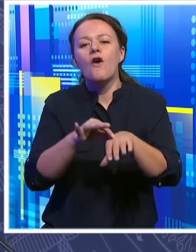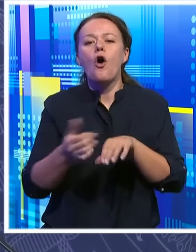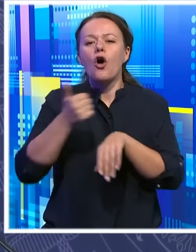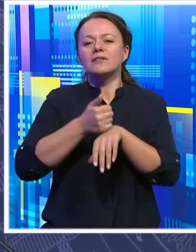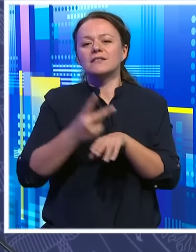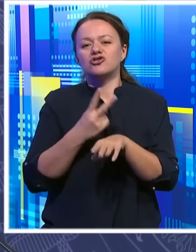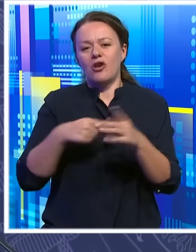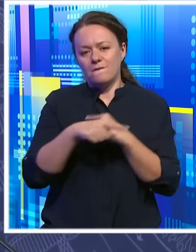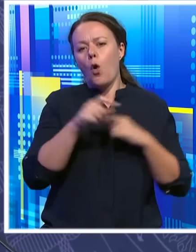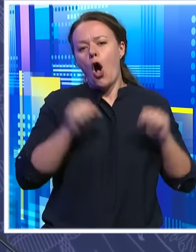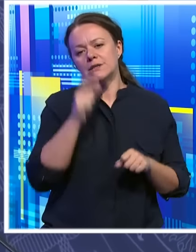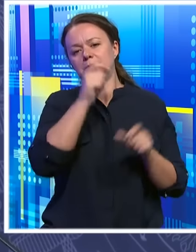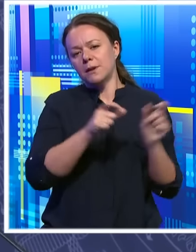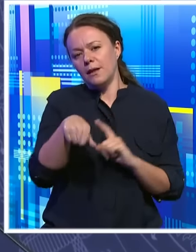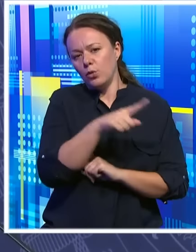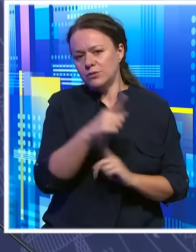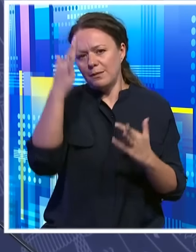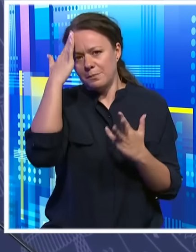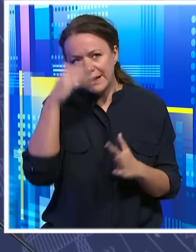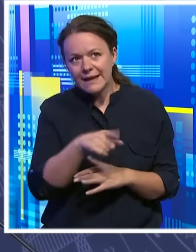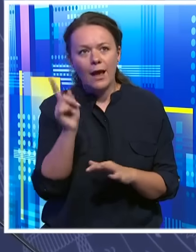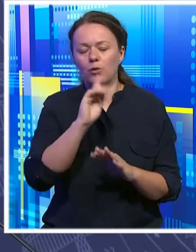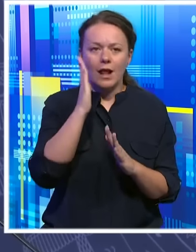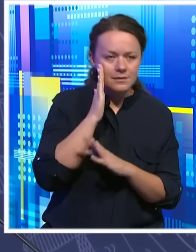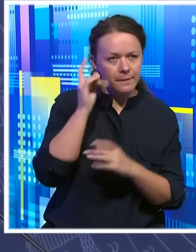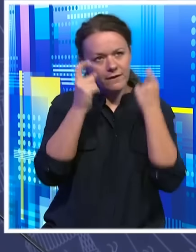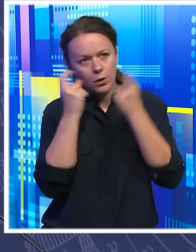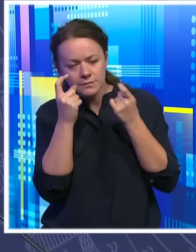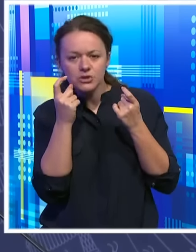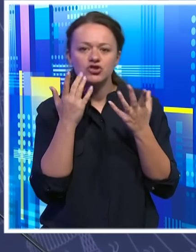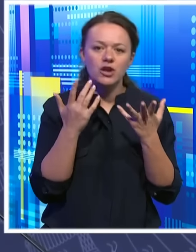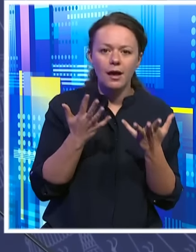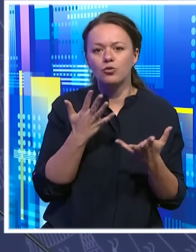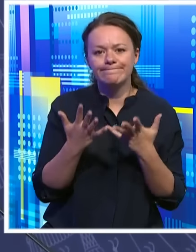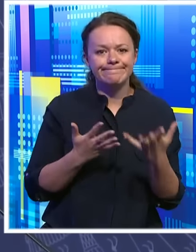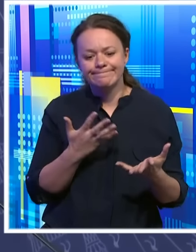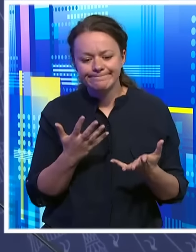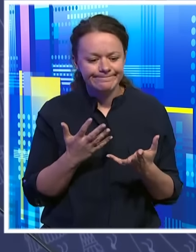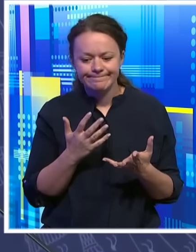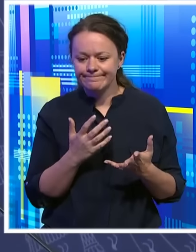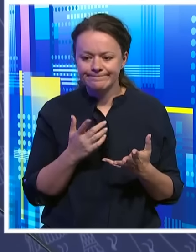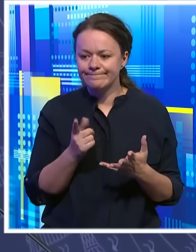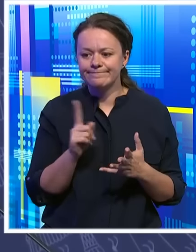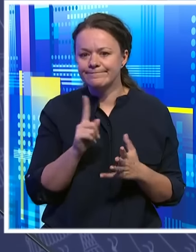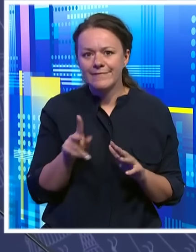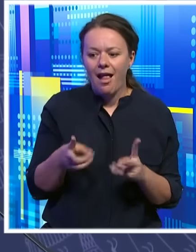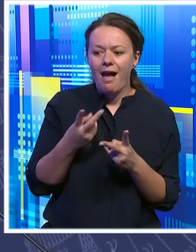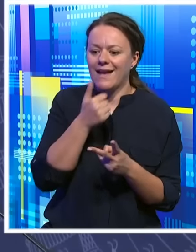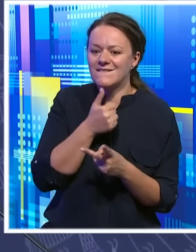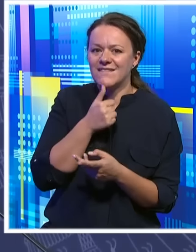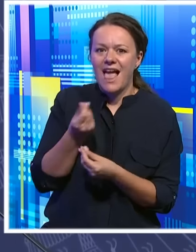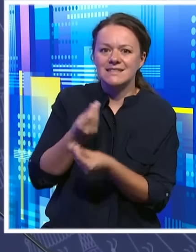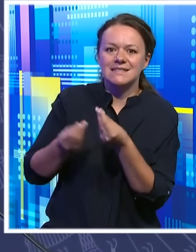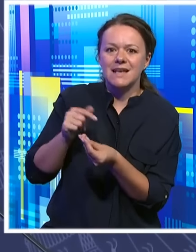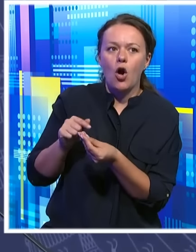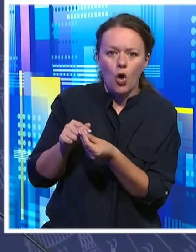tome, koji ne spavaju, ali razmišljaju i uprkos nelakim finansijskim okolnostima trude se